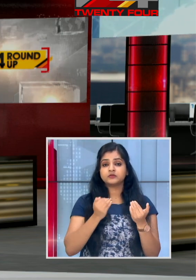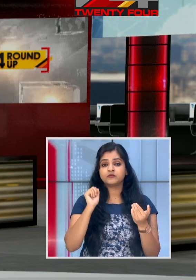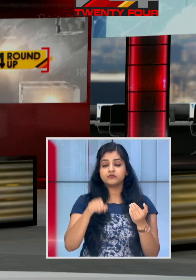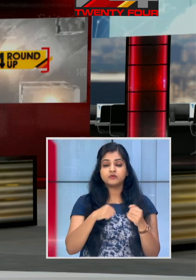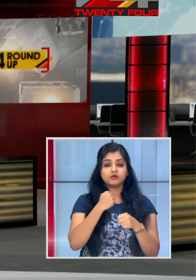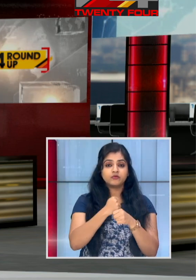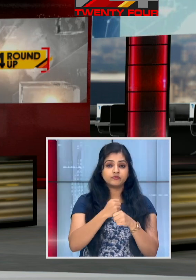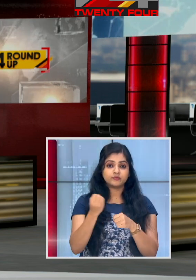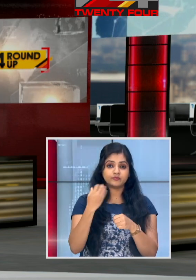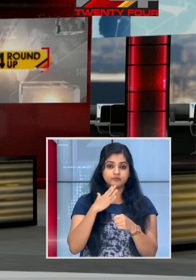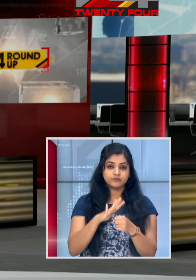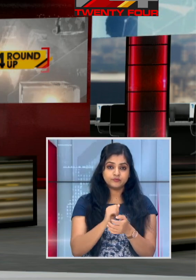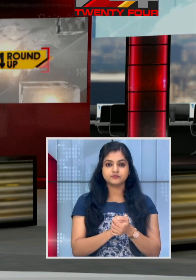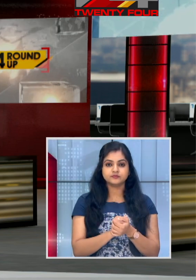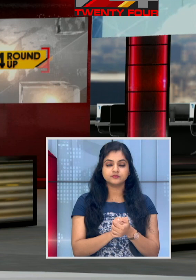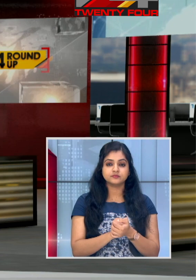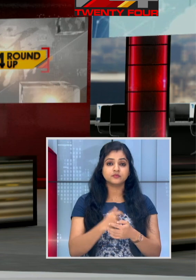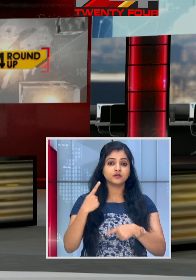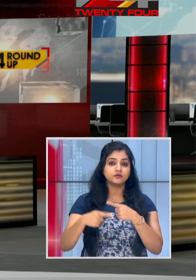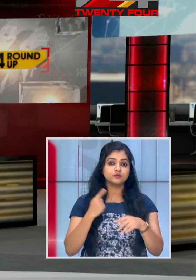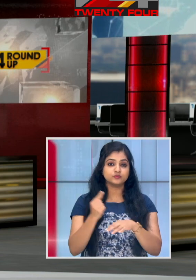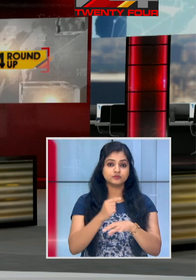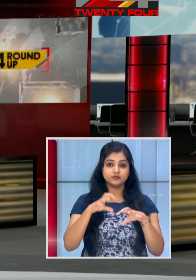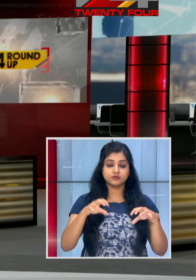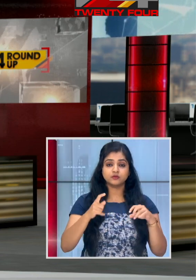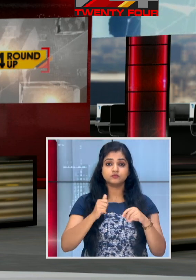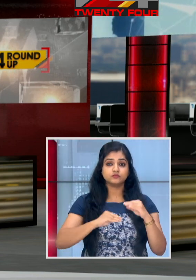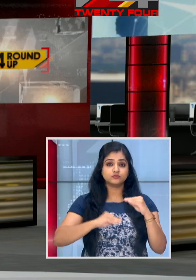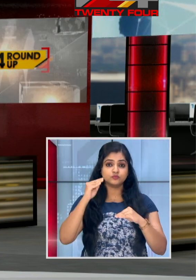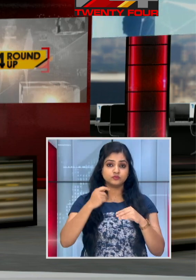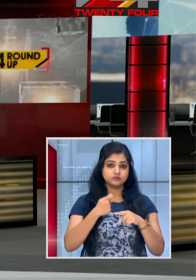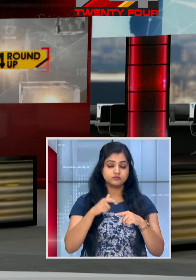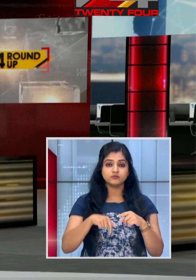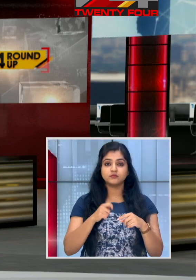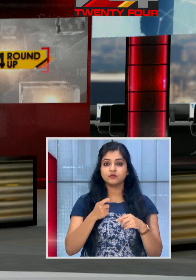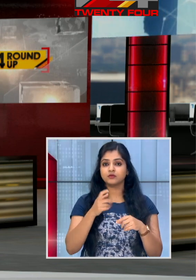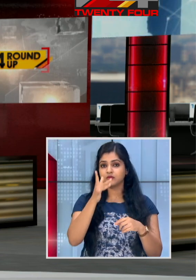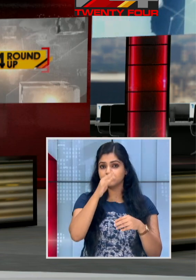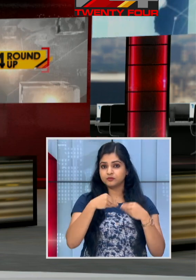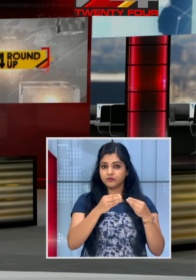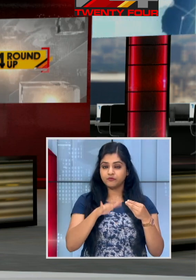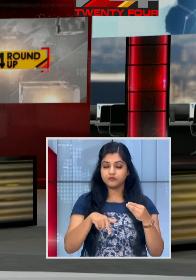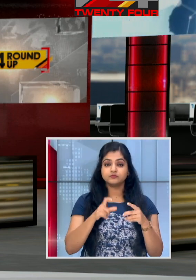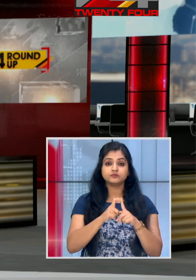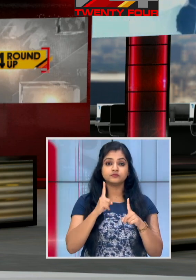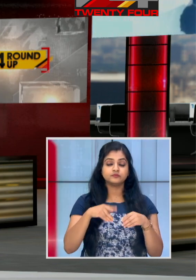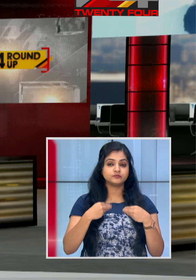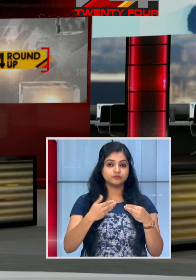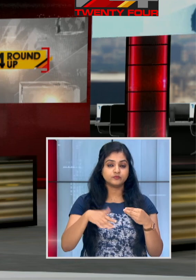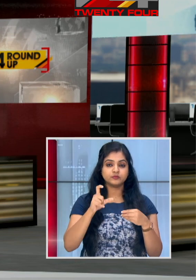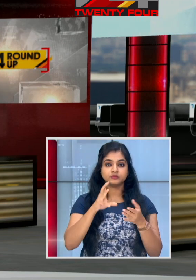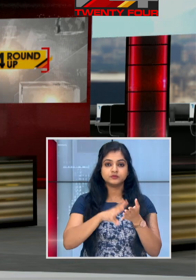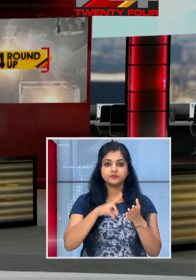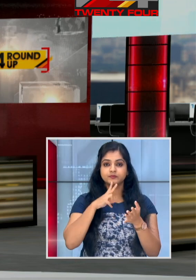സർക്കാരിന്റെ ഡൽഹിയിലെ പ്രതിനിധി കെ വി തോമസ് അറിയിക്കുന്നത്. നിത്യോപയോഗ സാധനങ്ങൾക്ക് അമിത വില ഈടാക്കുന്നതിനെതിരെ കർശന നടപടിയെടുക്കുമെന്ന് മുഖ്യമന്ത്രി പിണറായി വിജയൻ.